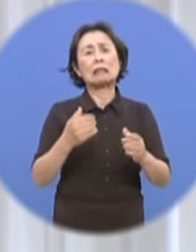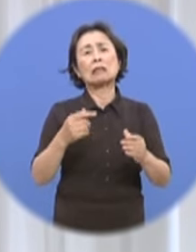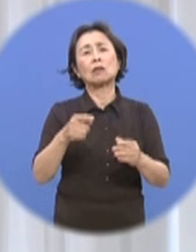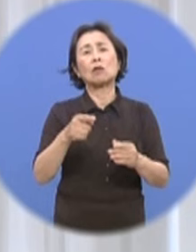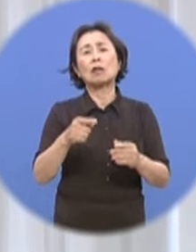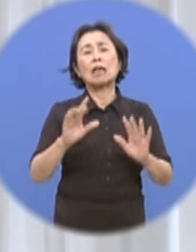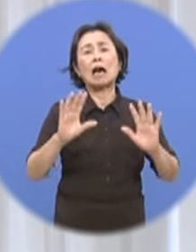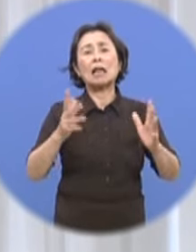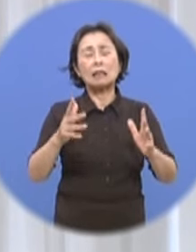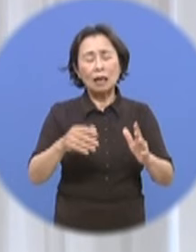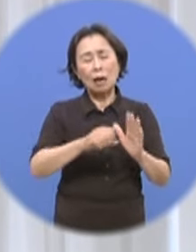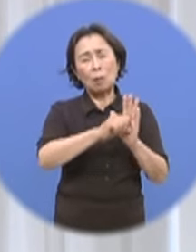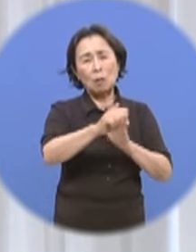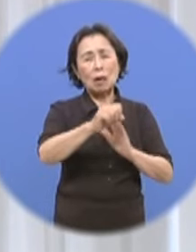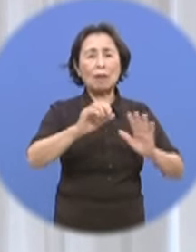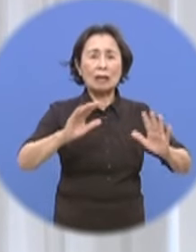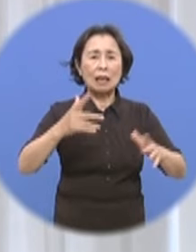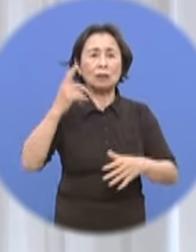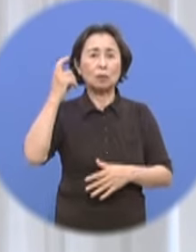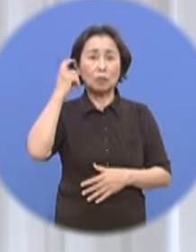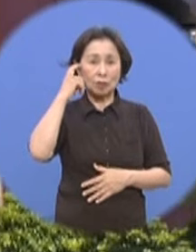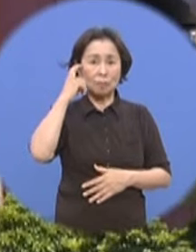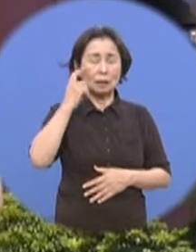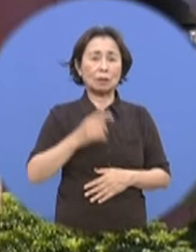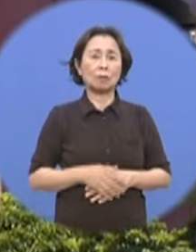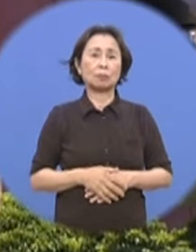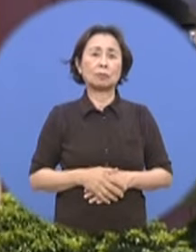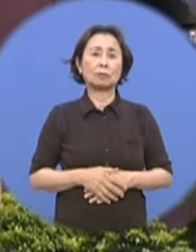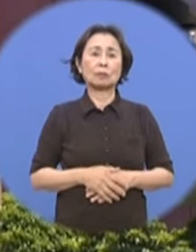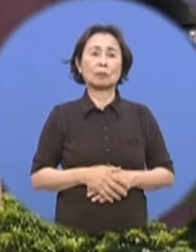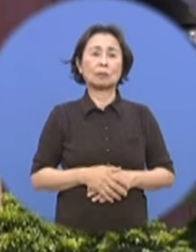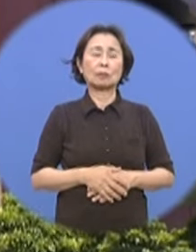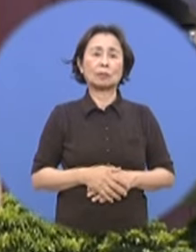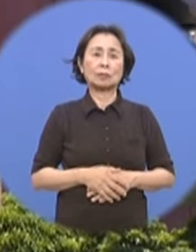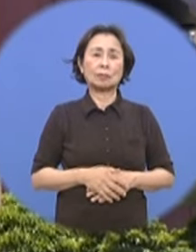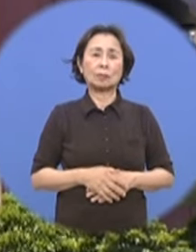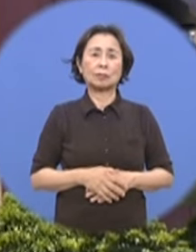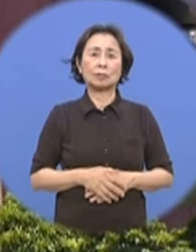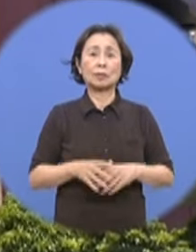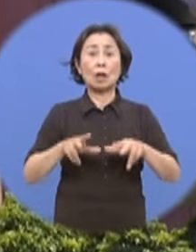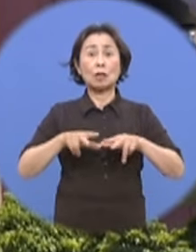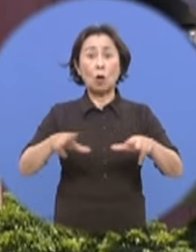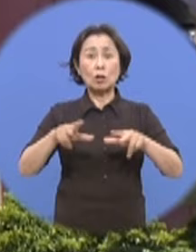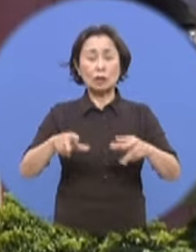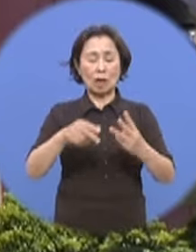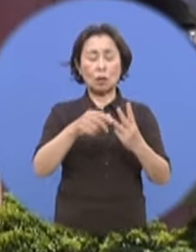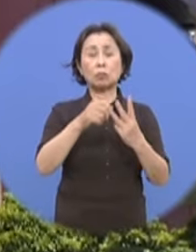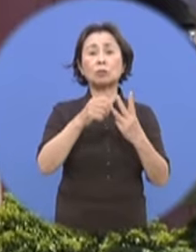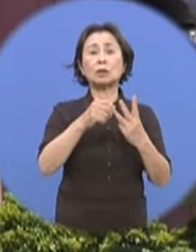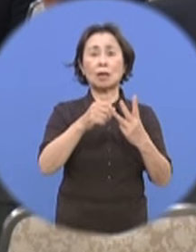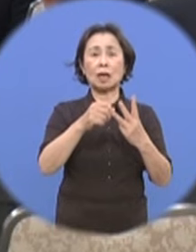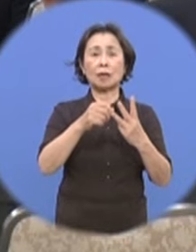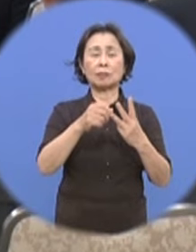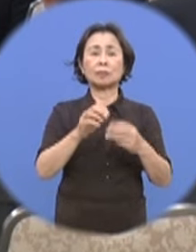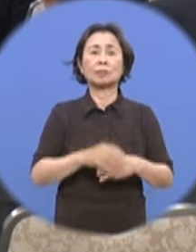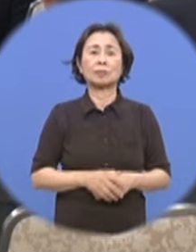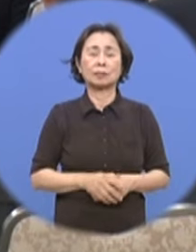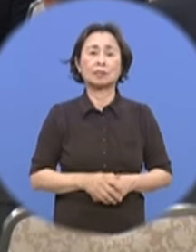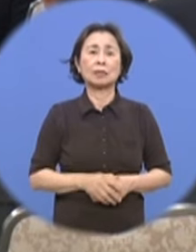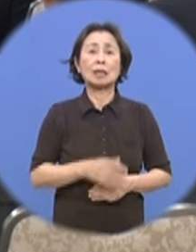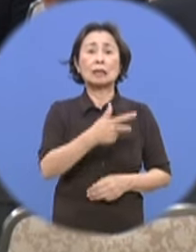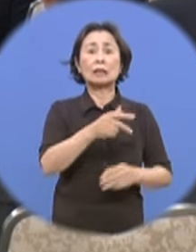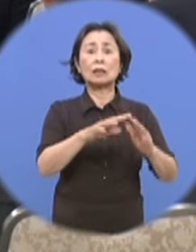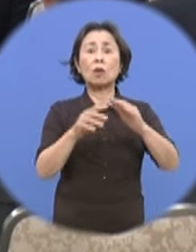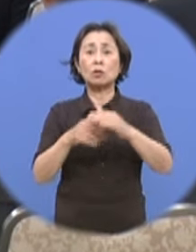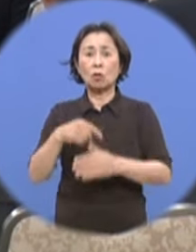成果っていうのは見られないかなと思っています行政の部の文会には県内市町村